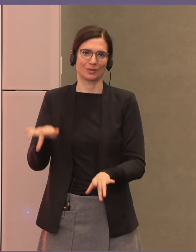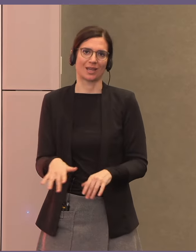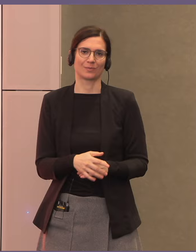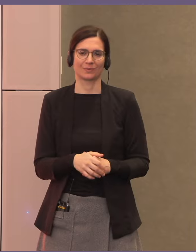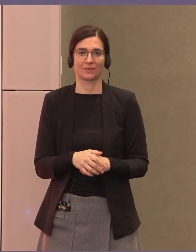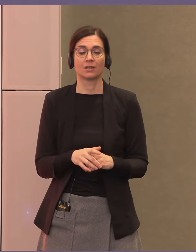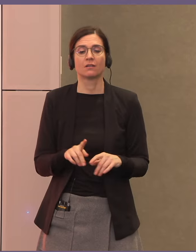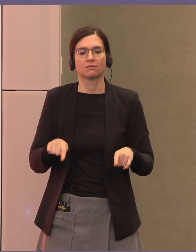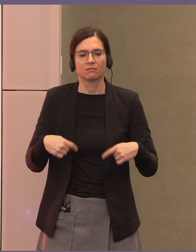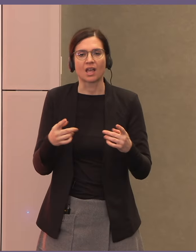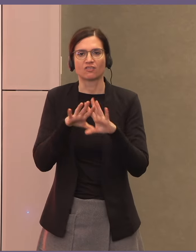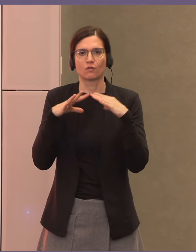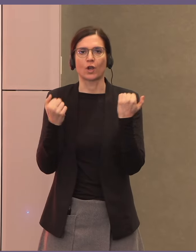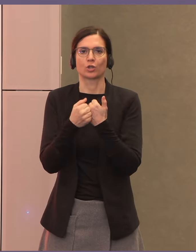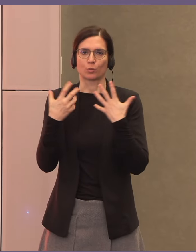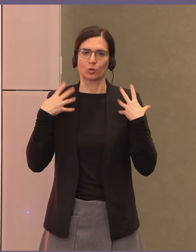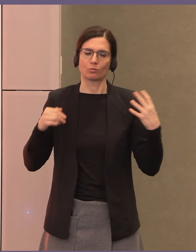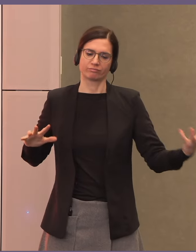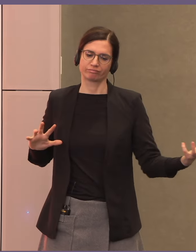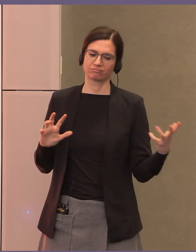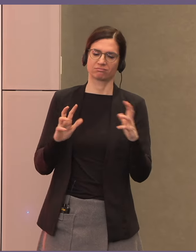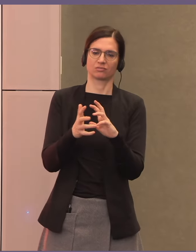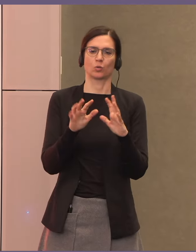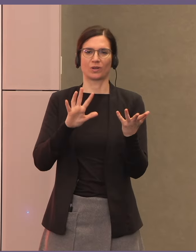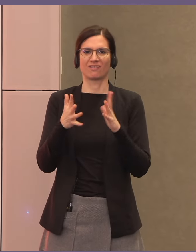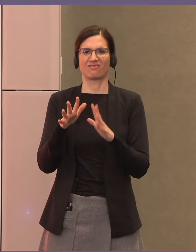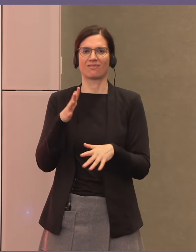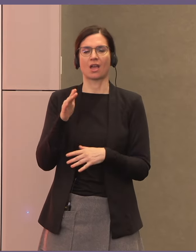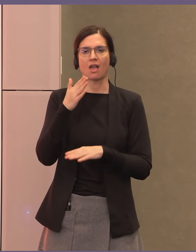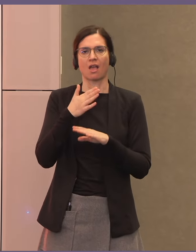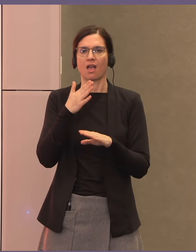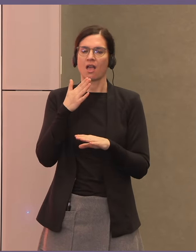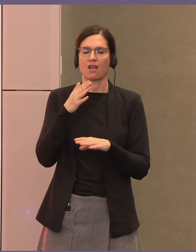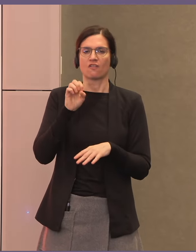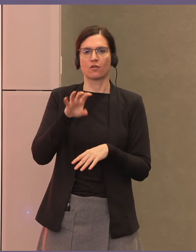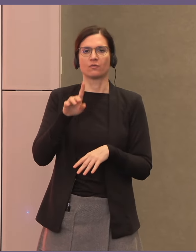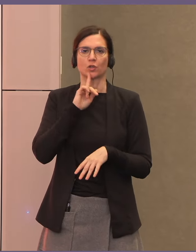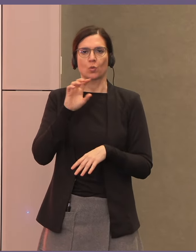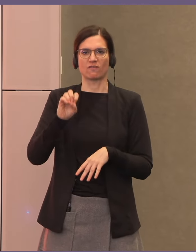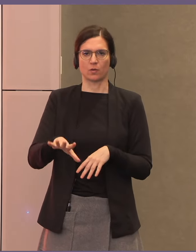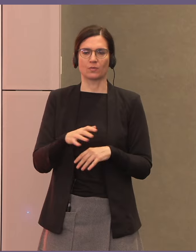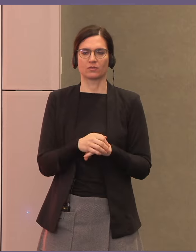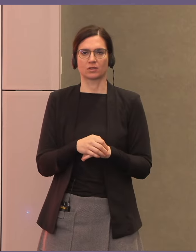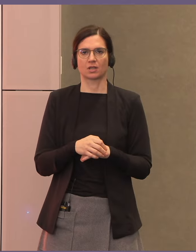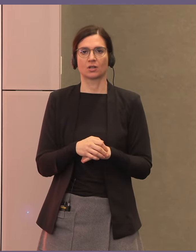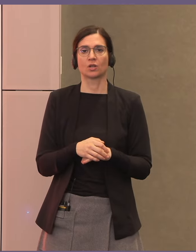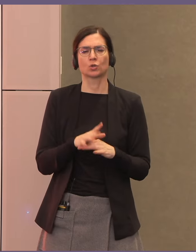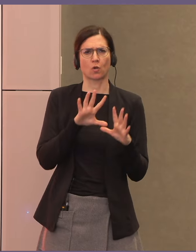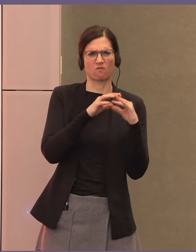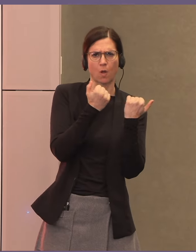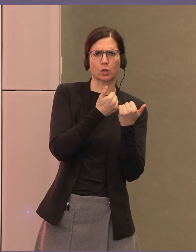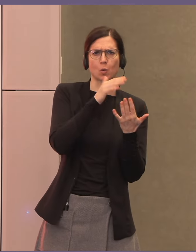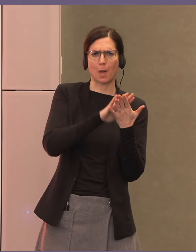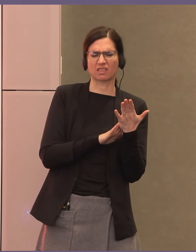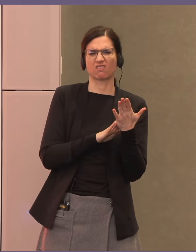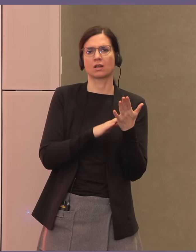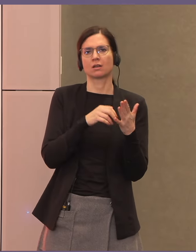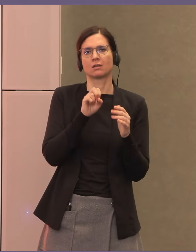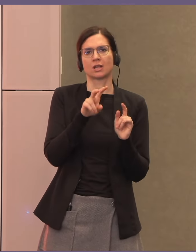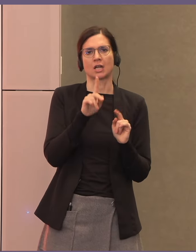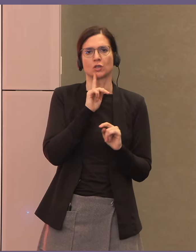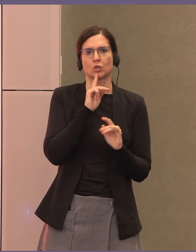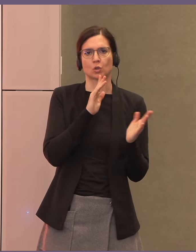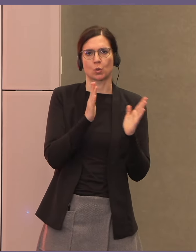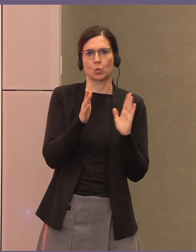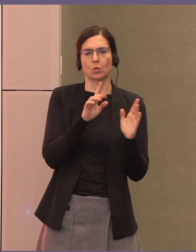gibt es noch einmal eine Zusammenfassung um etwa 15.15 Workshops werden so um 13.00 beginnen man hat mir gesagt